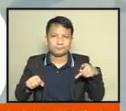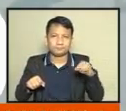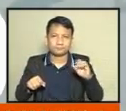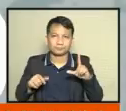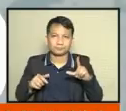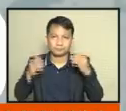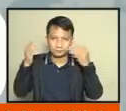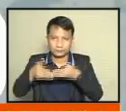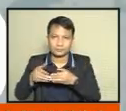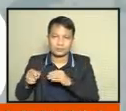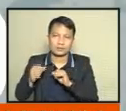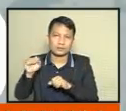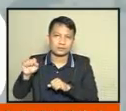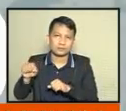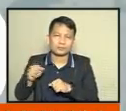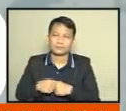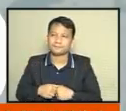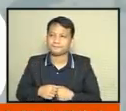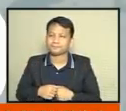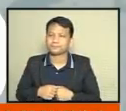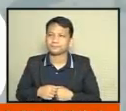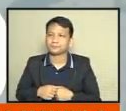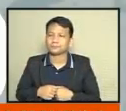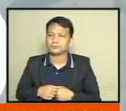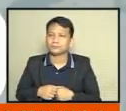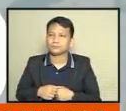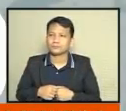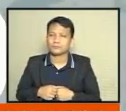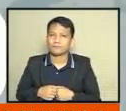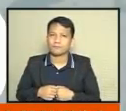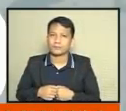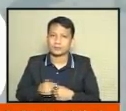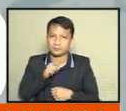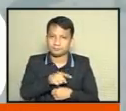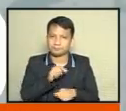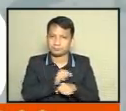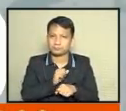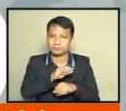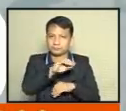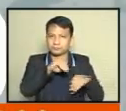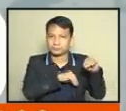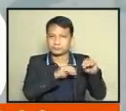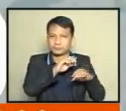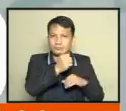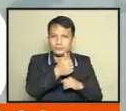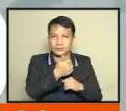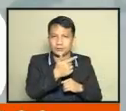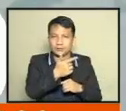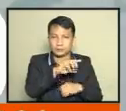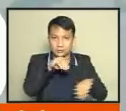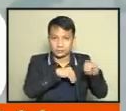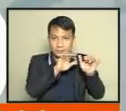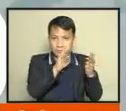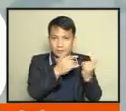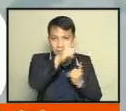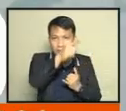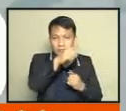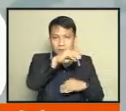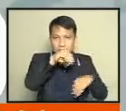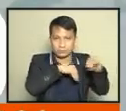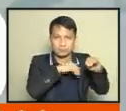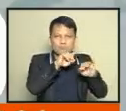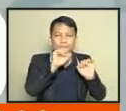din. Apo, sige po, sir. Sige diba po. Para siguraduhin na talaga magtatrabaho po yung agency, yung counterpart. Yes po, sir. So ma'am, asahan ko